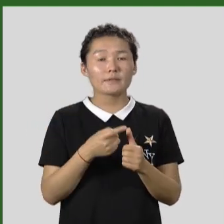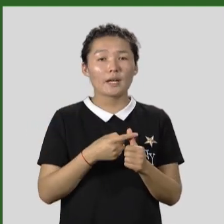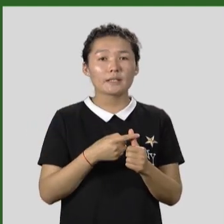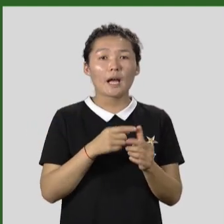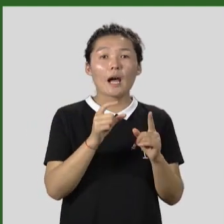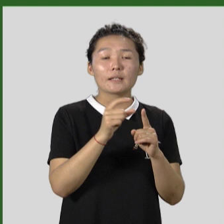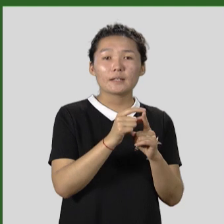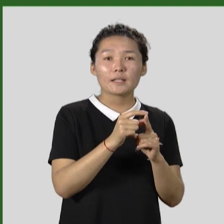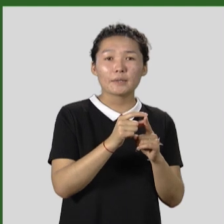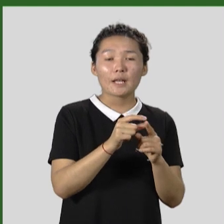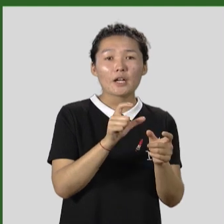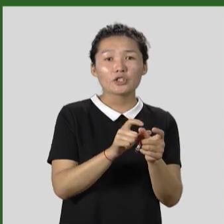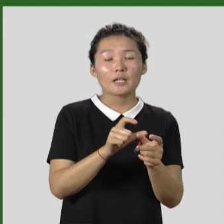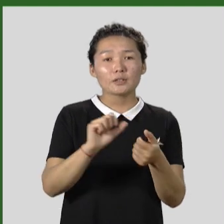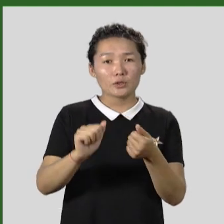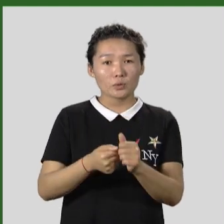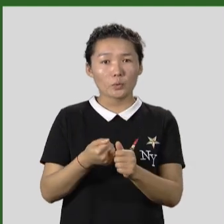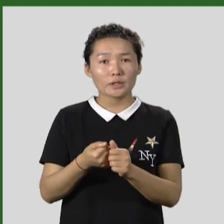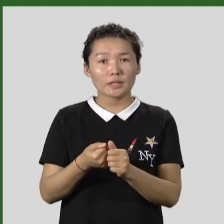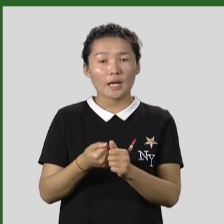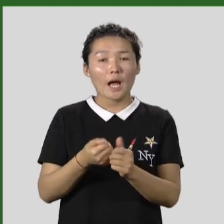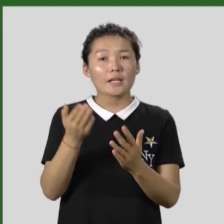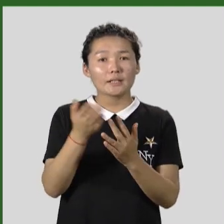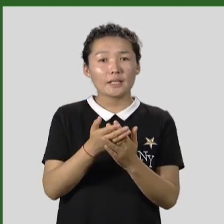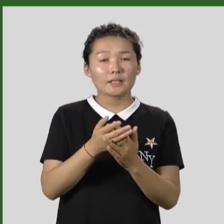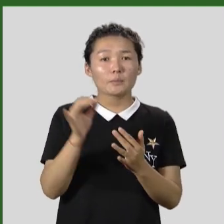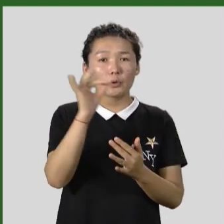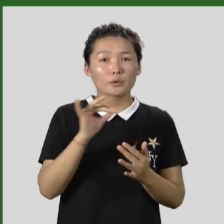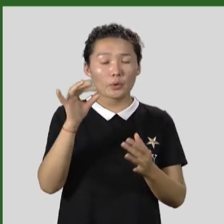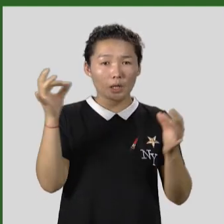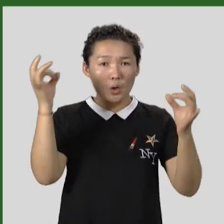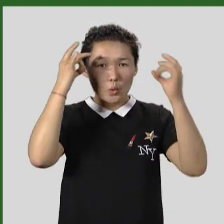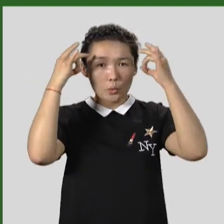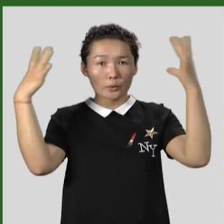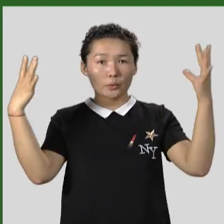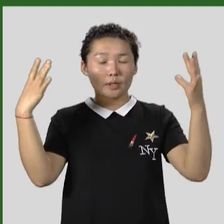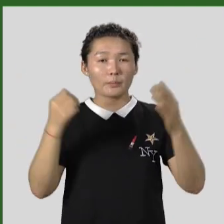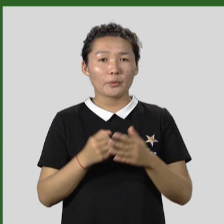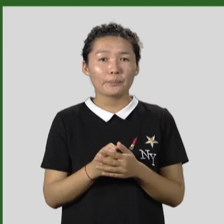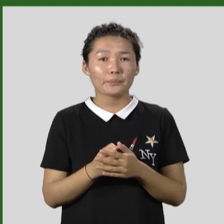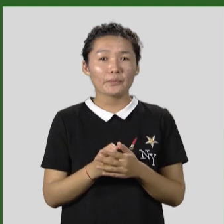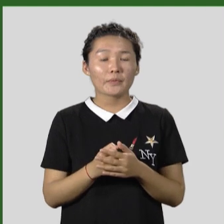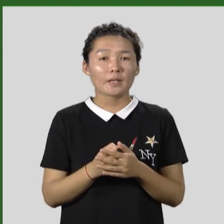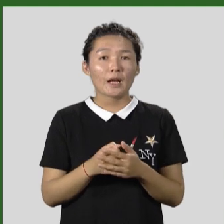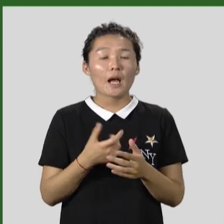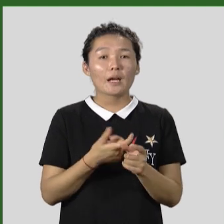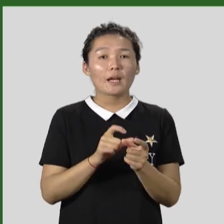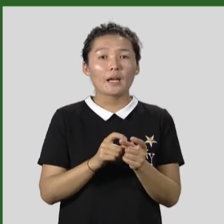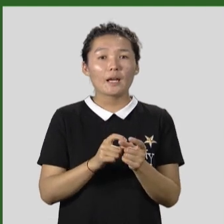по историко-культурному признаку. Понятие «часть света» ввел в VI веке до нашей